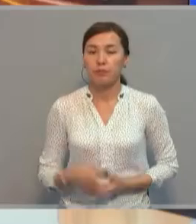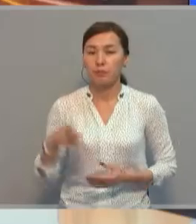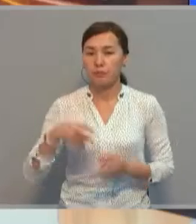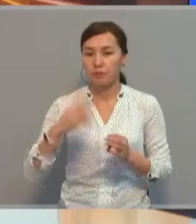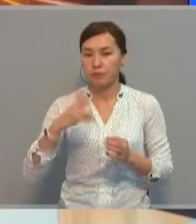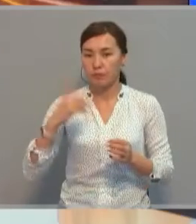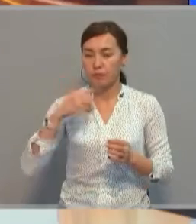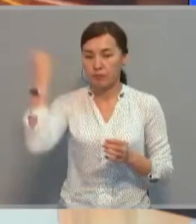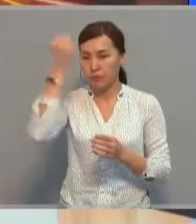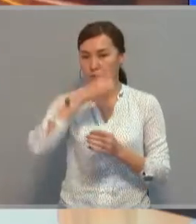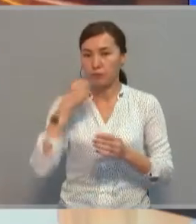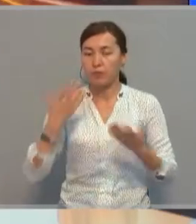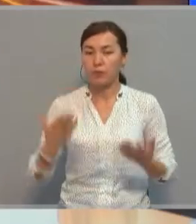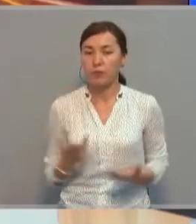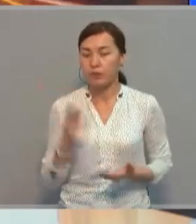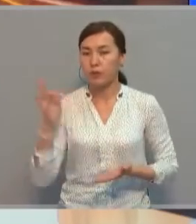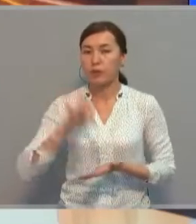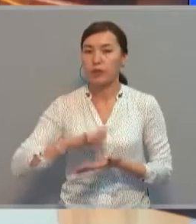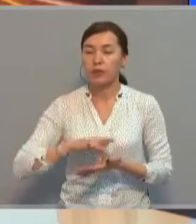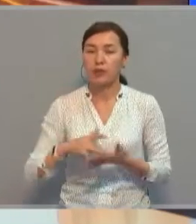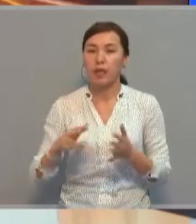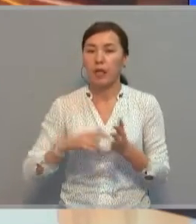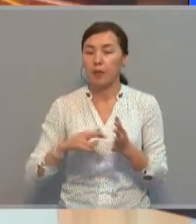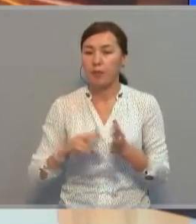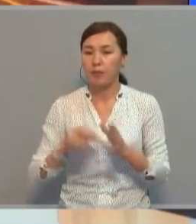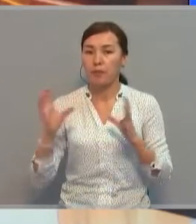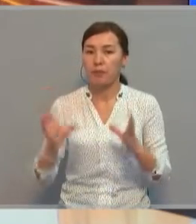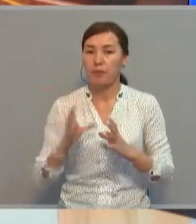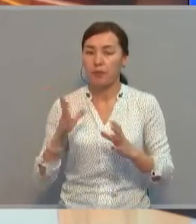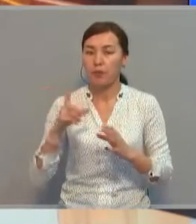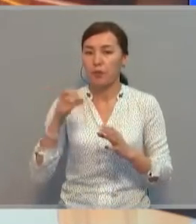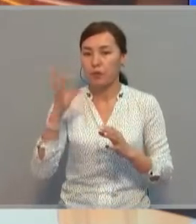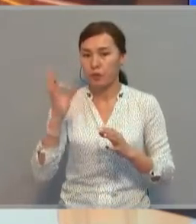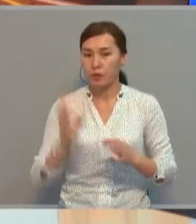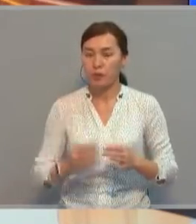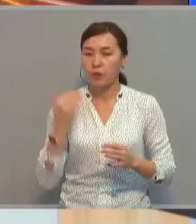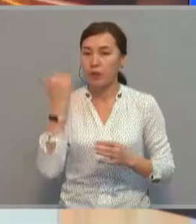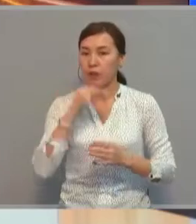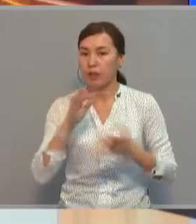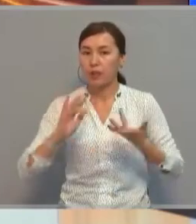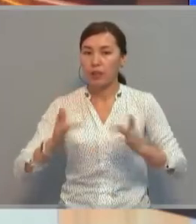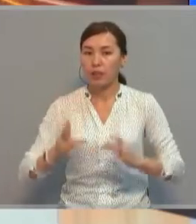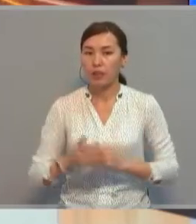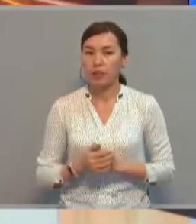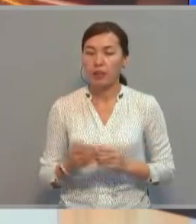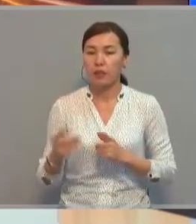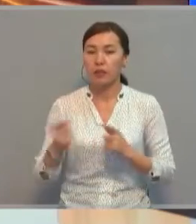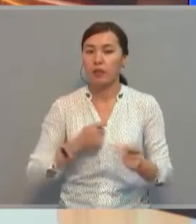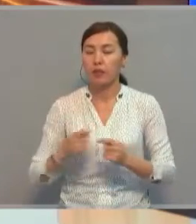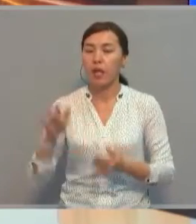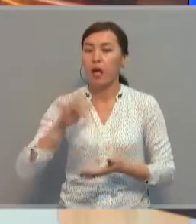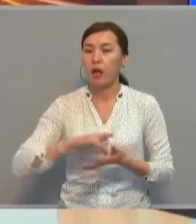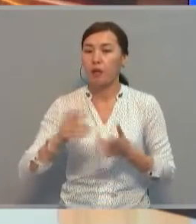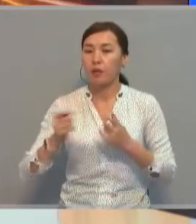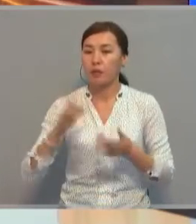В 2021 году жители города Шымкент планируются обеспечить 100% качественным интернетом. Руководитель